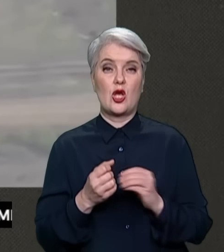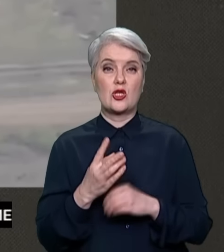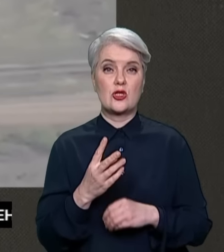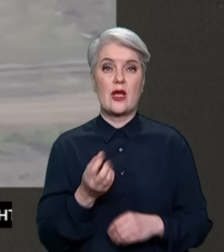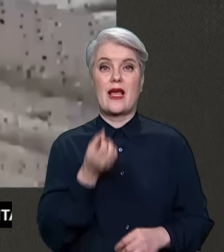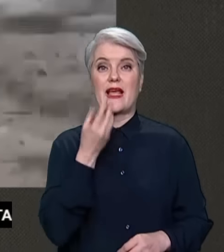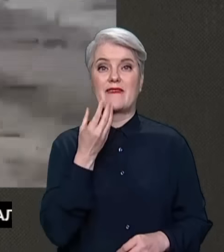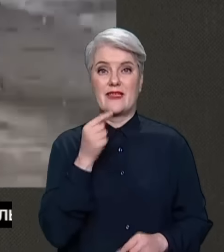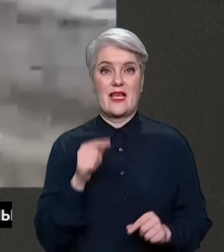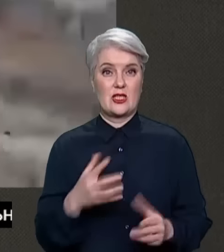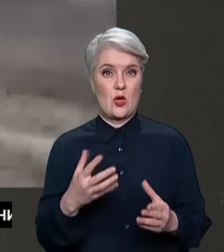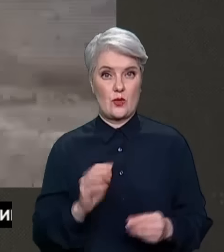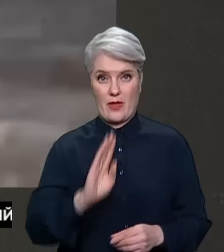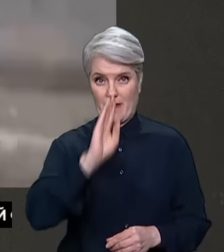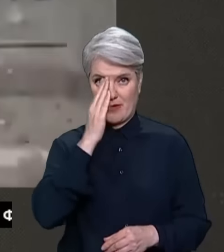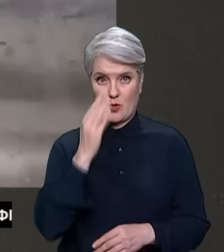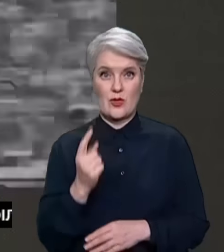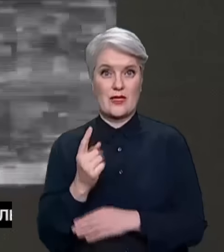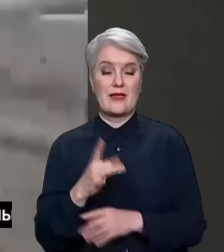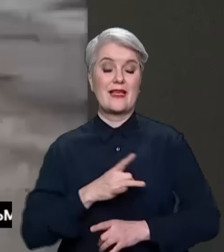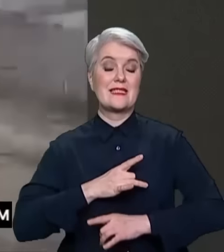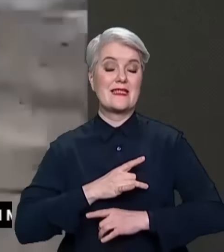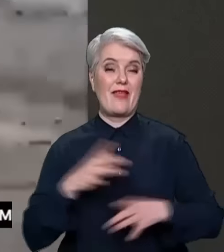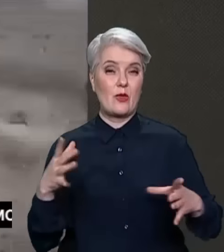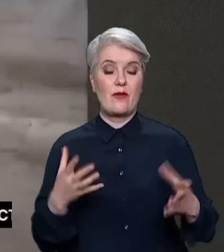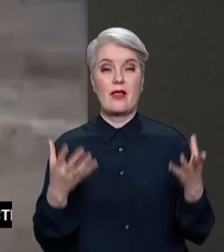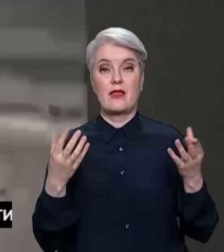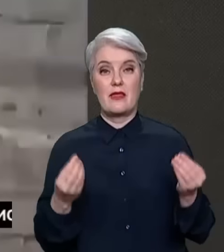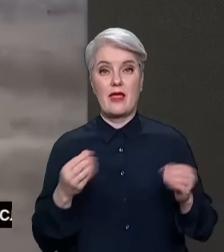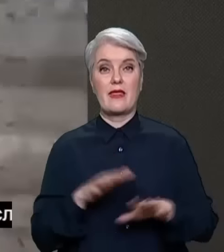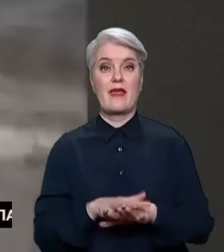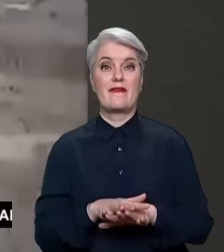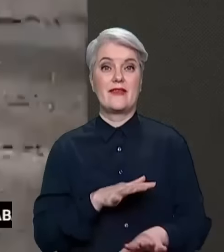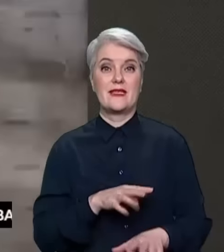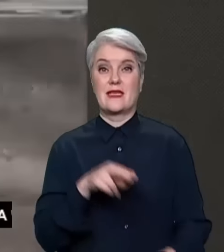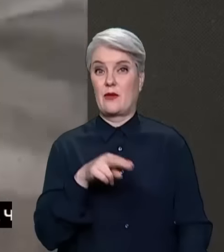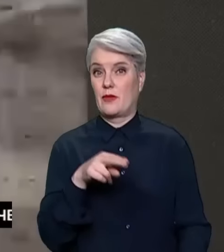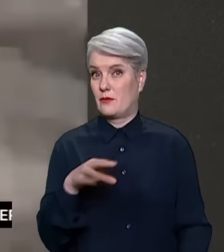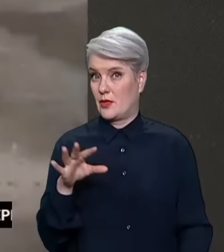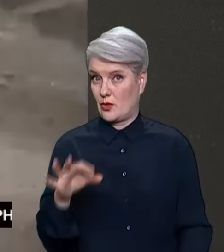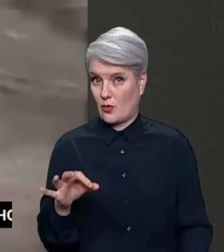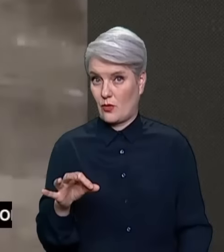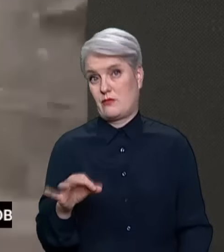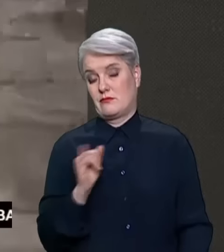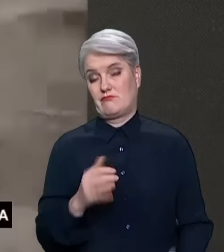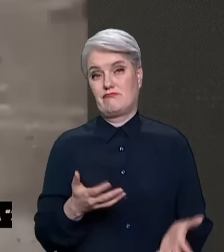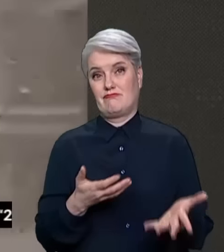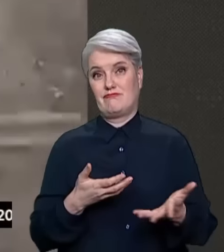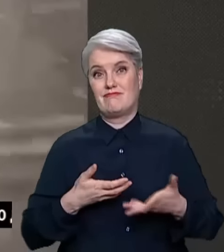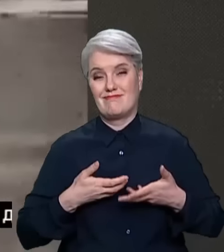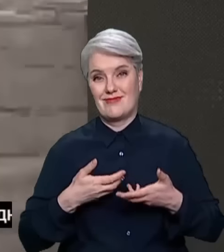квітня. Саме цього дня ворожі зенітники святкували День військ протиповітряної оборони Росії. І, власне,